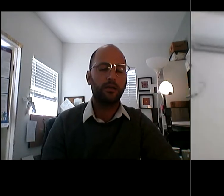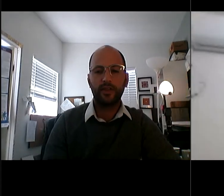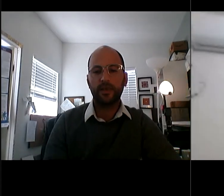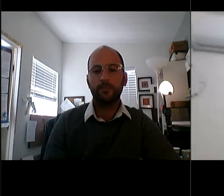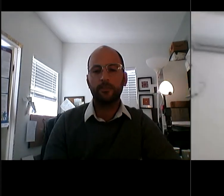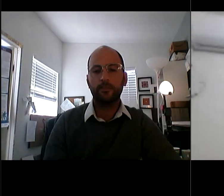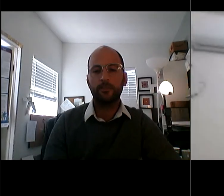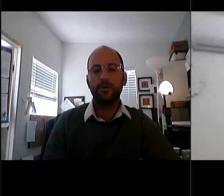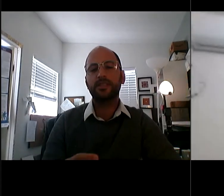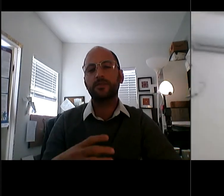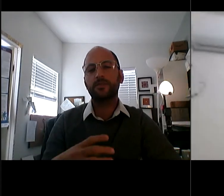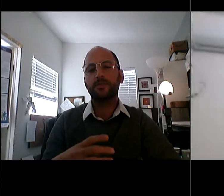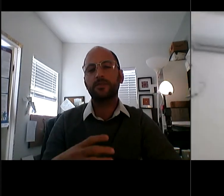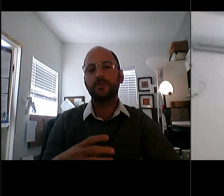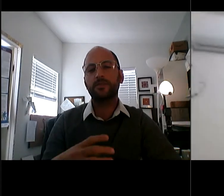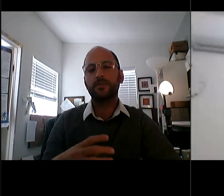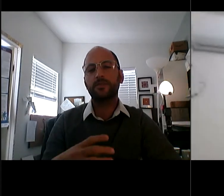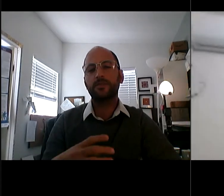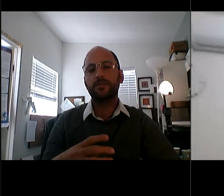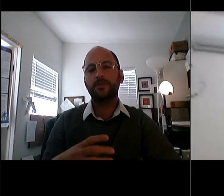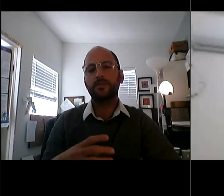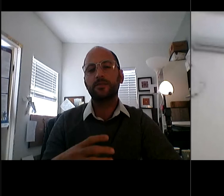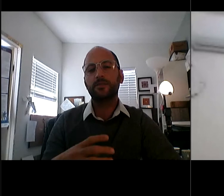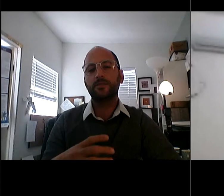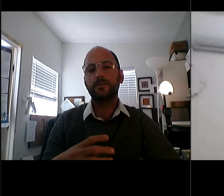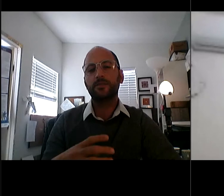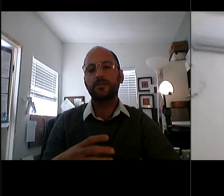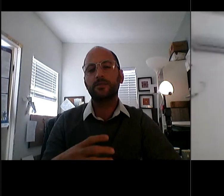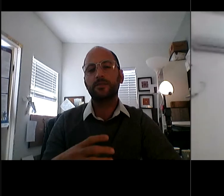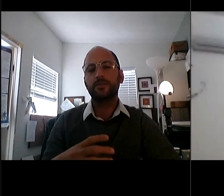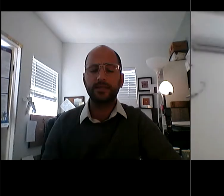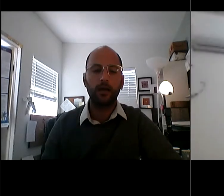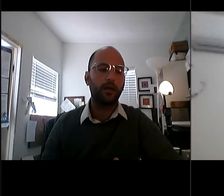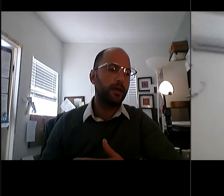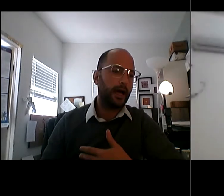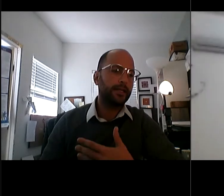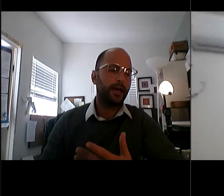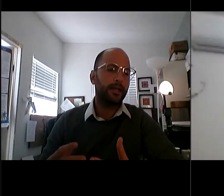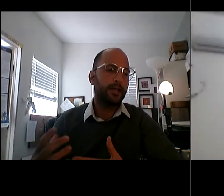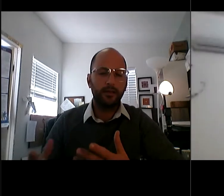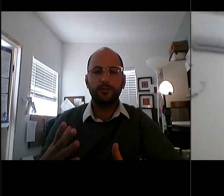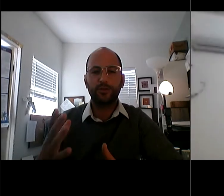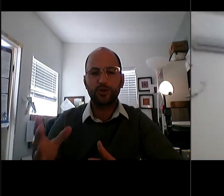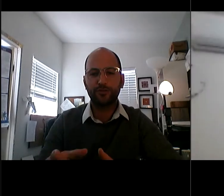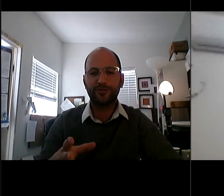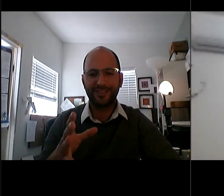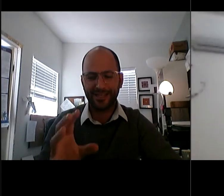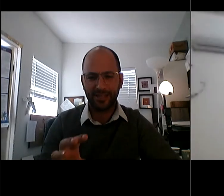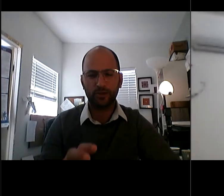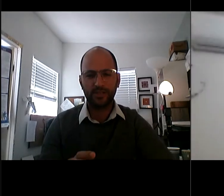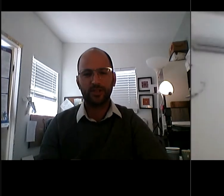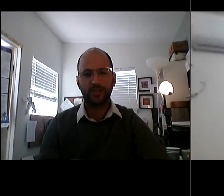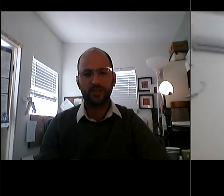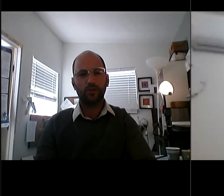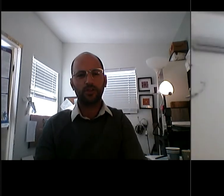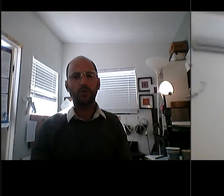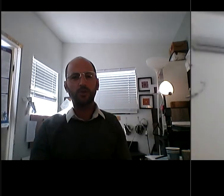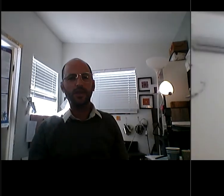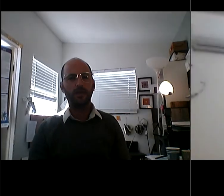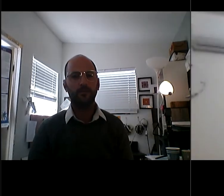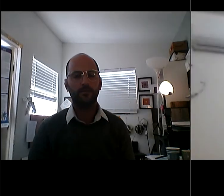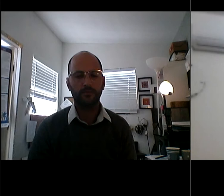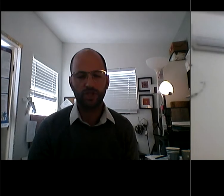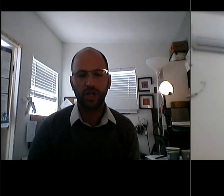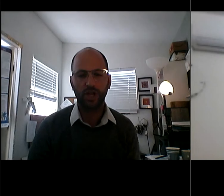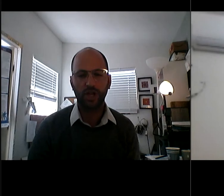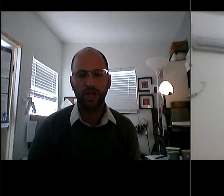עצמה. ותמיד אתם צריכים למדוד את, את הכל פר העסקה. אני, שוב, זה נקודות